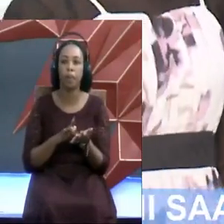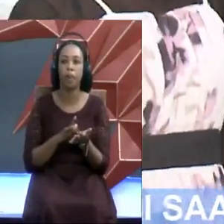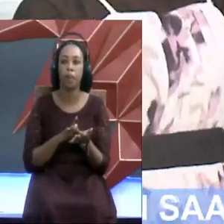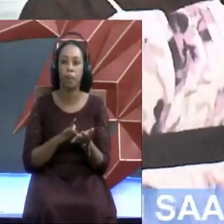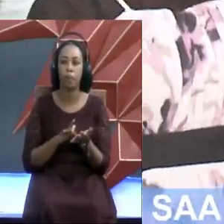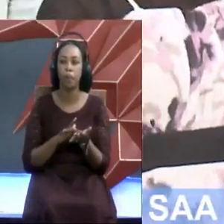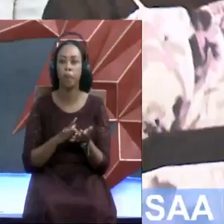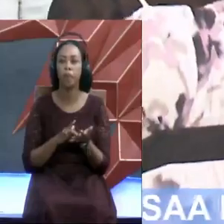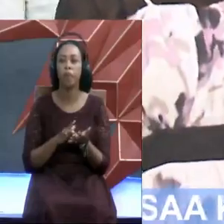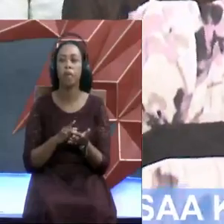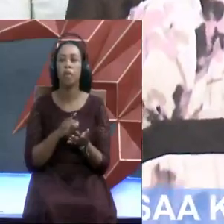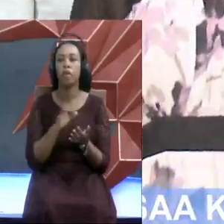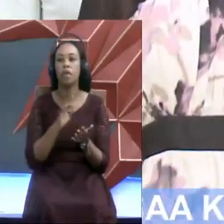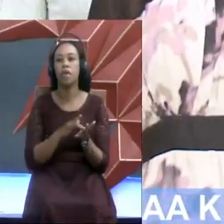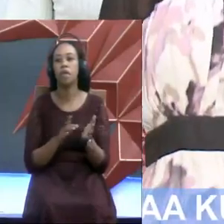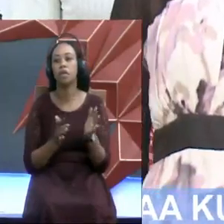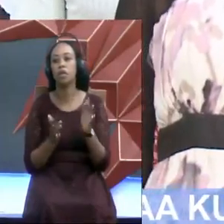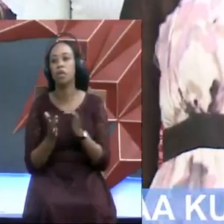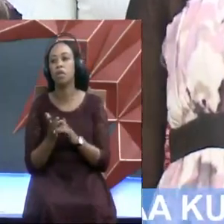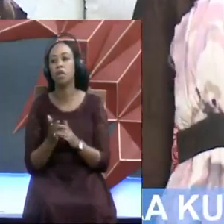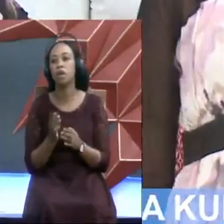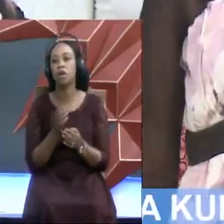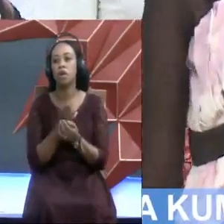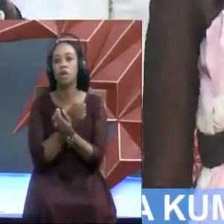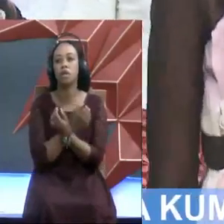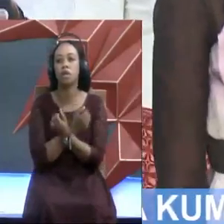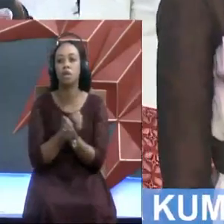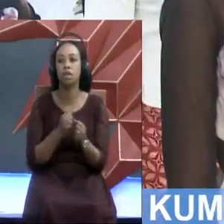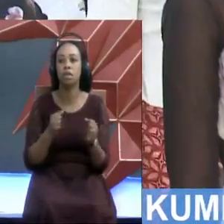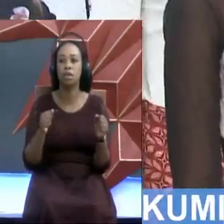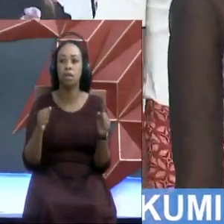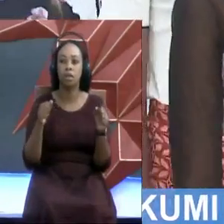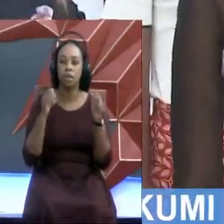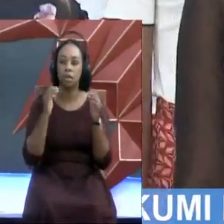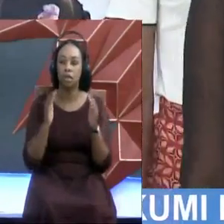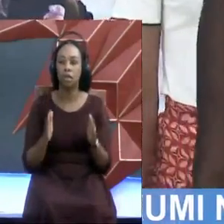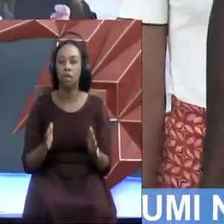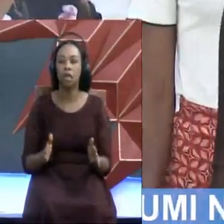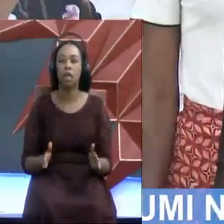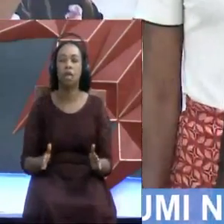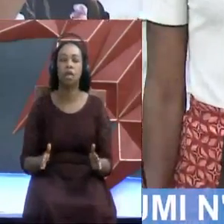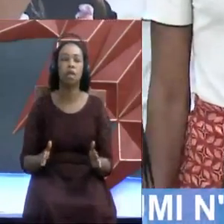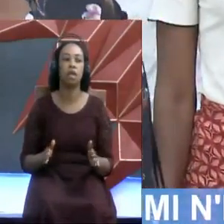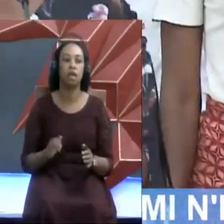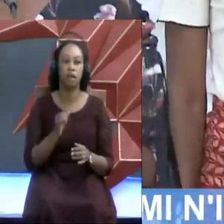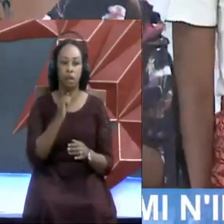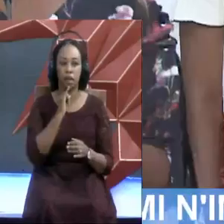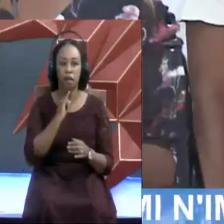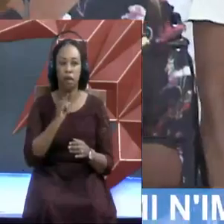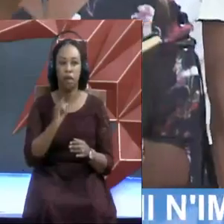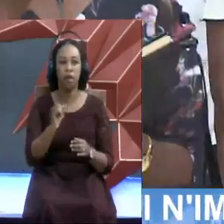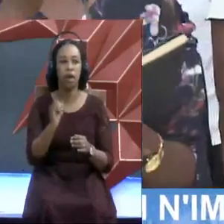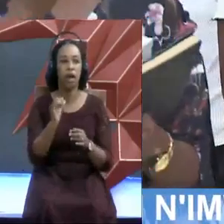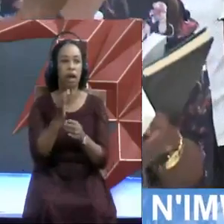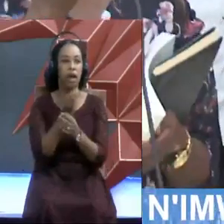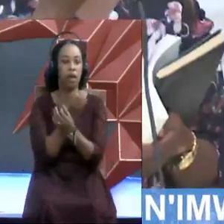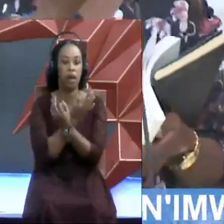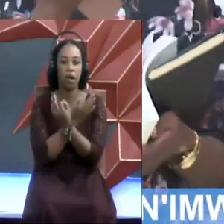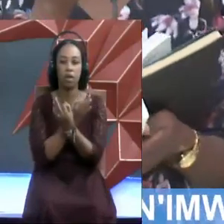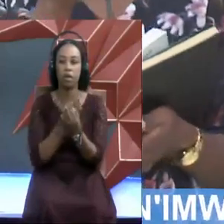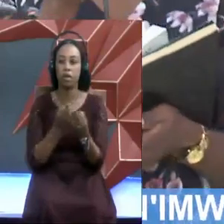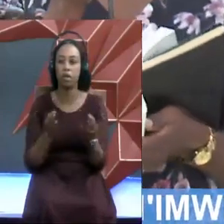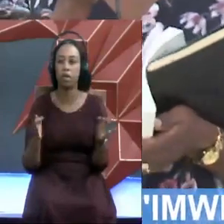Yesu mokozi Yesu mokozi Ndiye anaponya